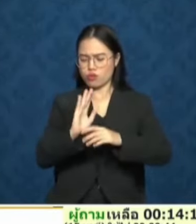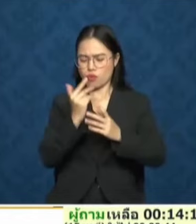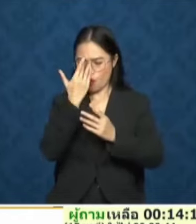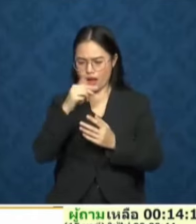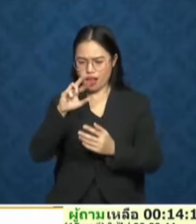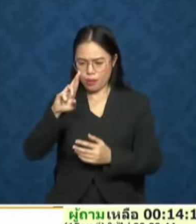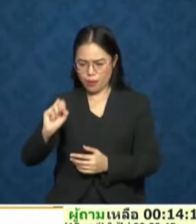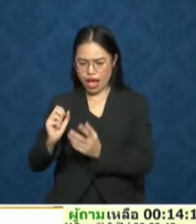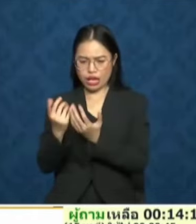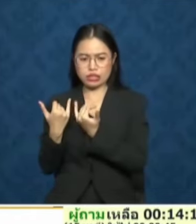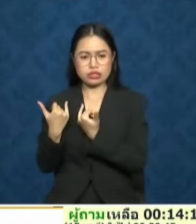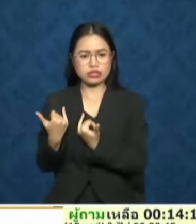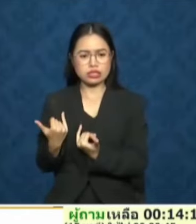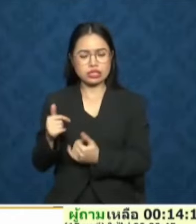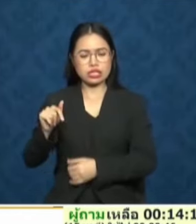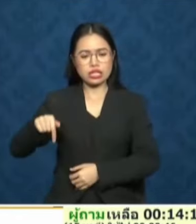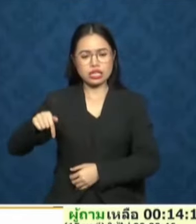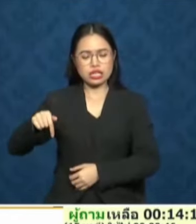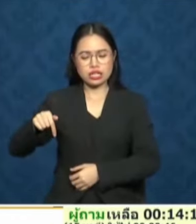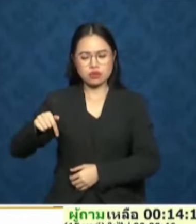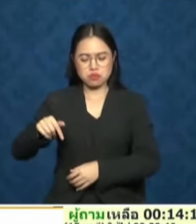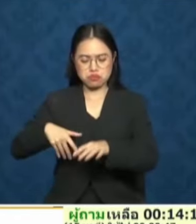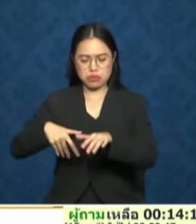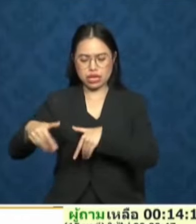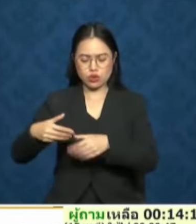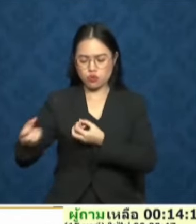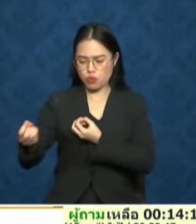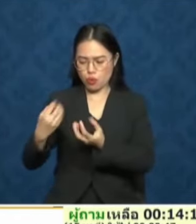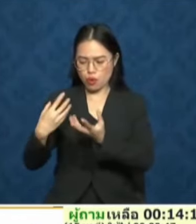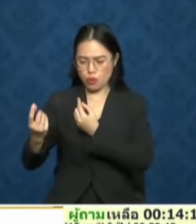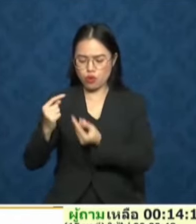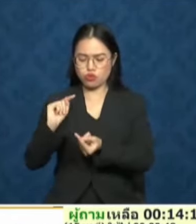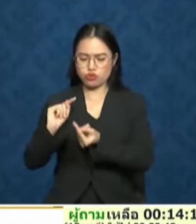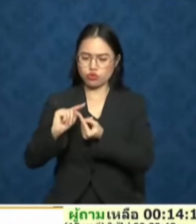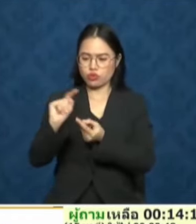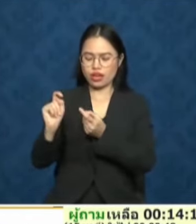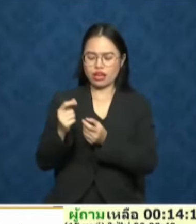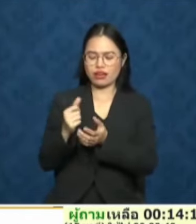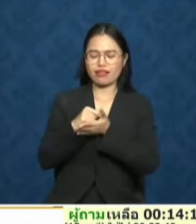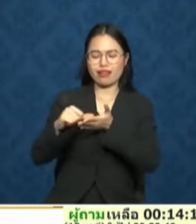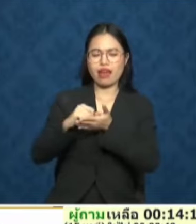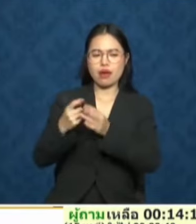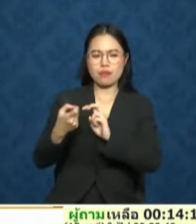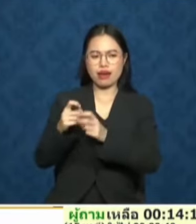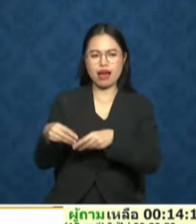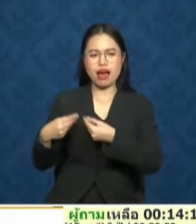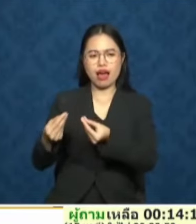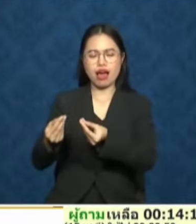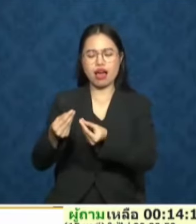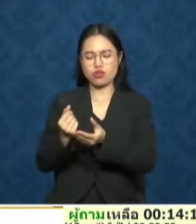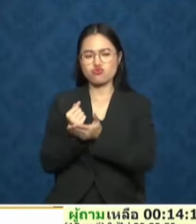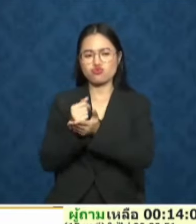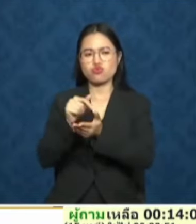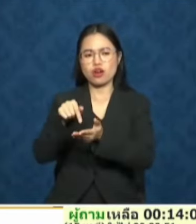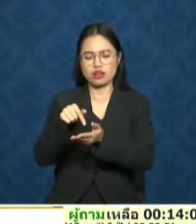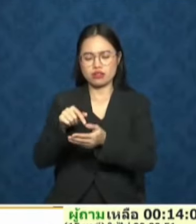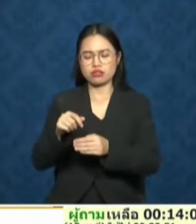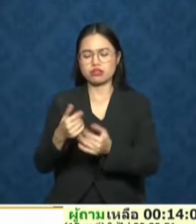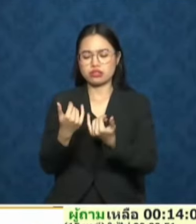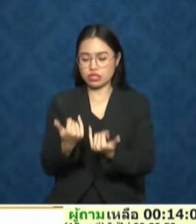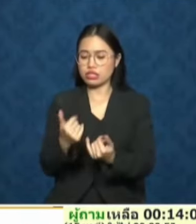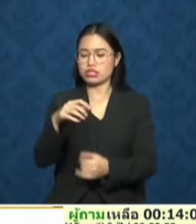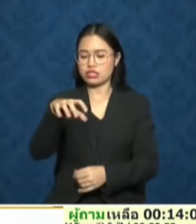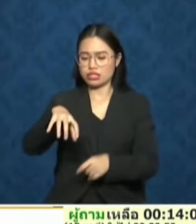แนี้เป็สถานที่รัฝังปัญหารับฝังข้อสเทนไตอบข้อสุดกัยและแ้ไขปหาให้พี่น้ปริชาชนทดีที่สุด